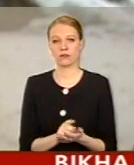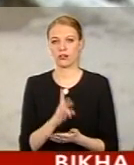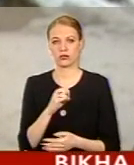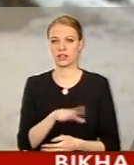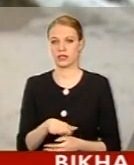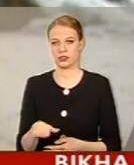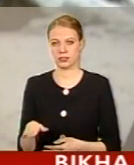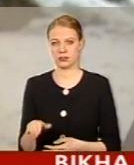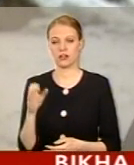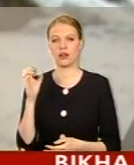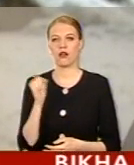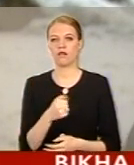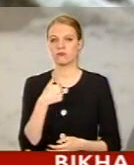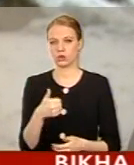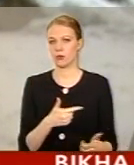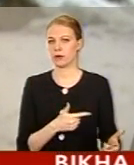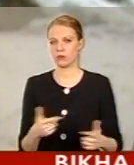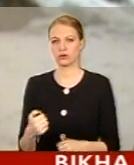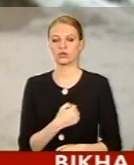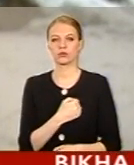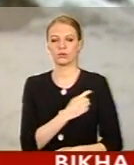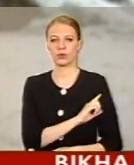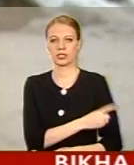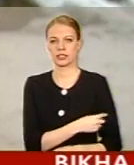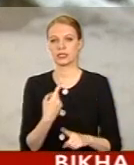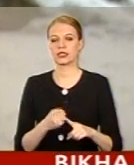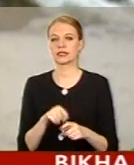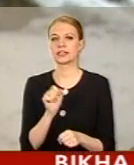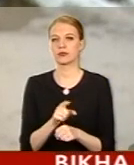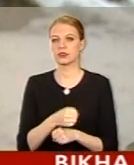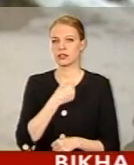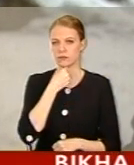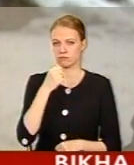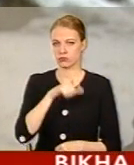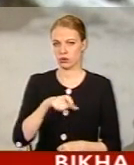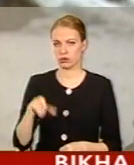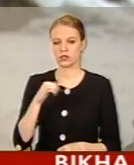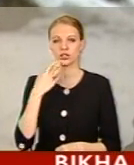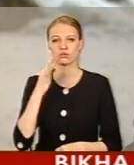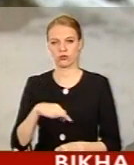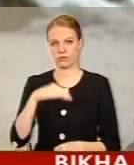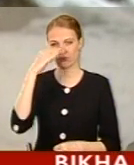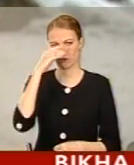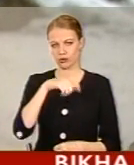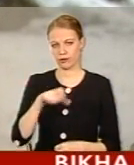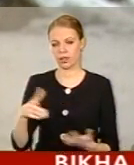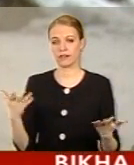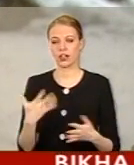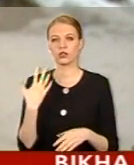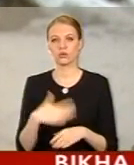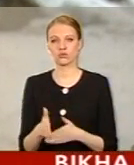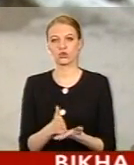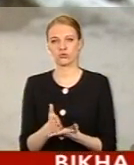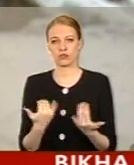діти, а добре підготовлені збройні сили. Це місія дорослих і досвідчених чоловіків, які вже